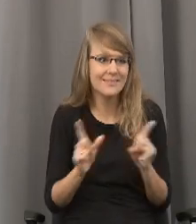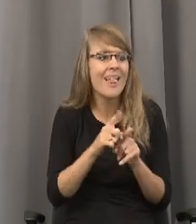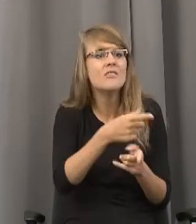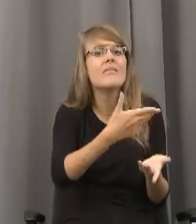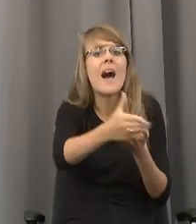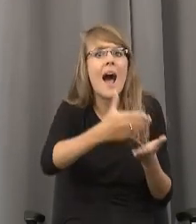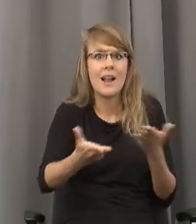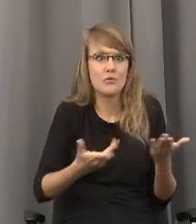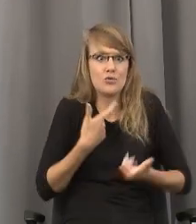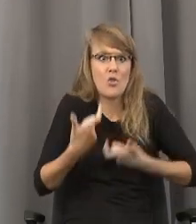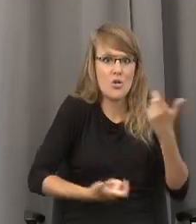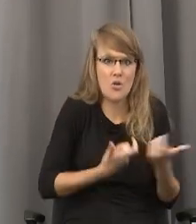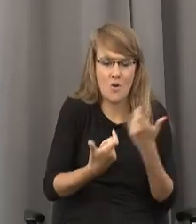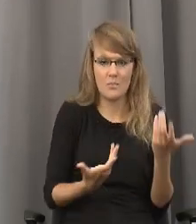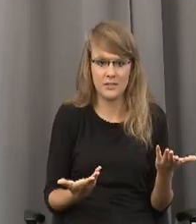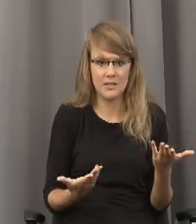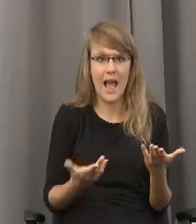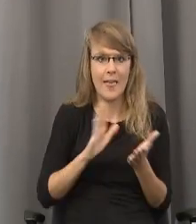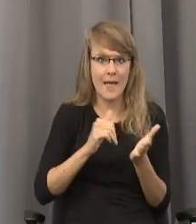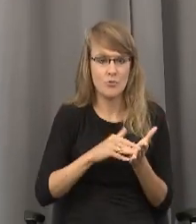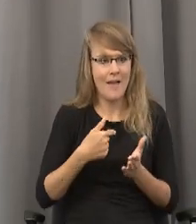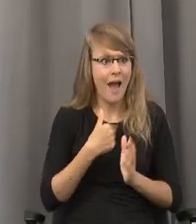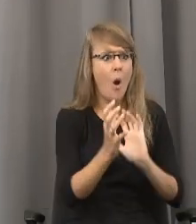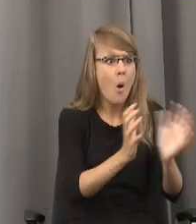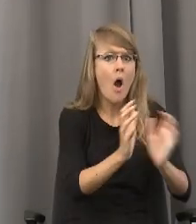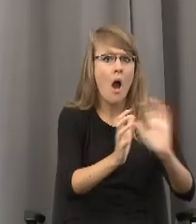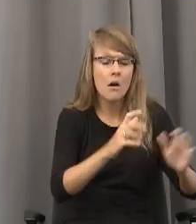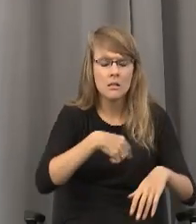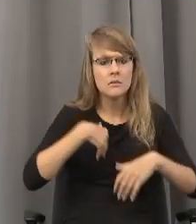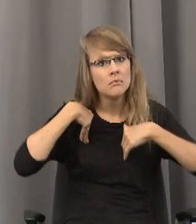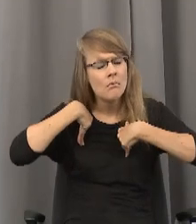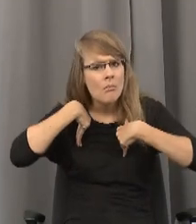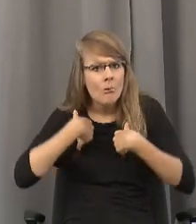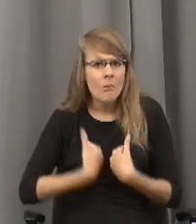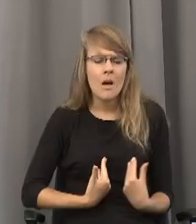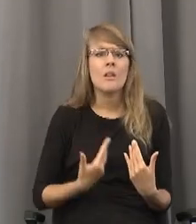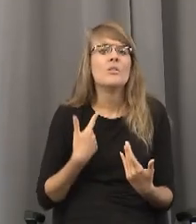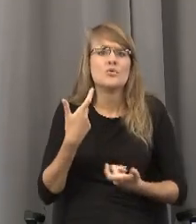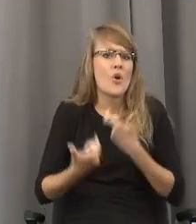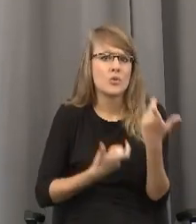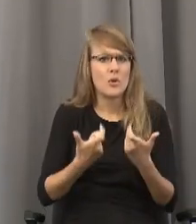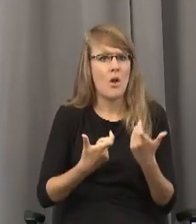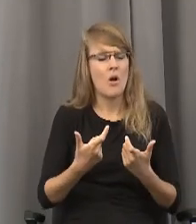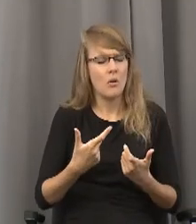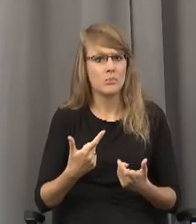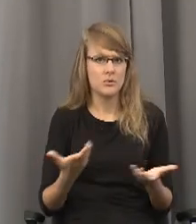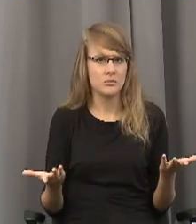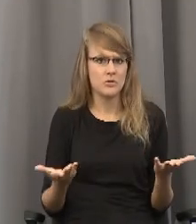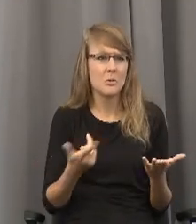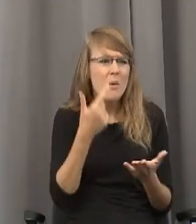jak zapewnić dla siebie samego jako opiekuna wytchnienie w momencie, kiedy opieka nad osobą chorą staje